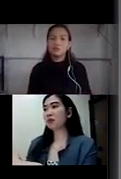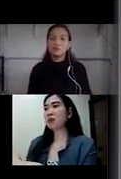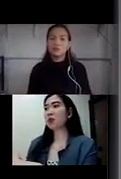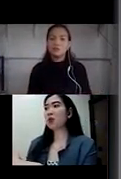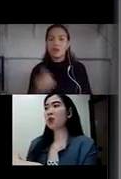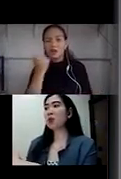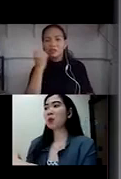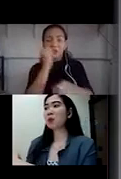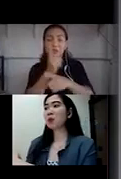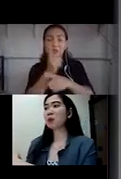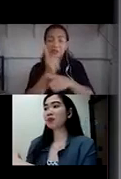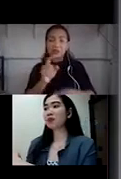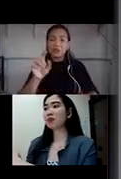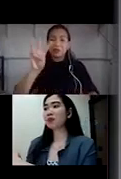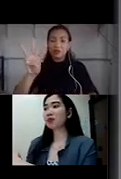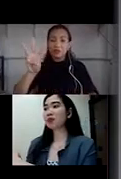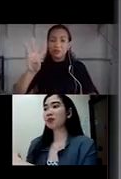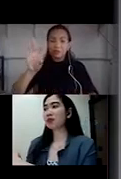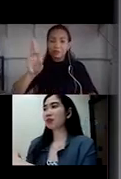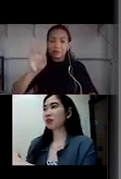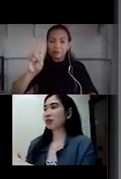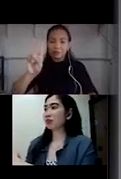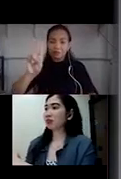Work from home.